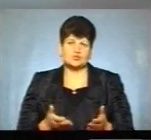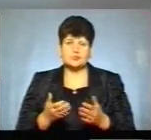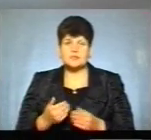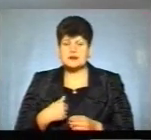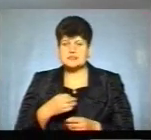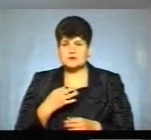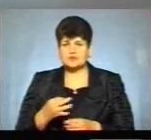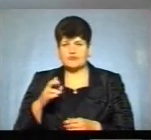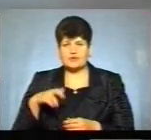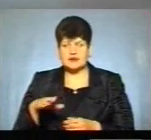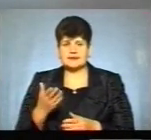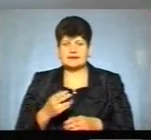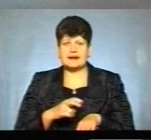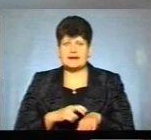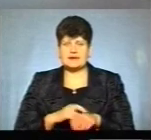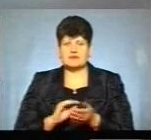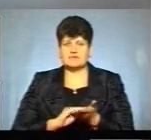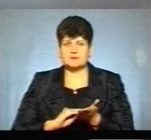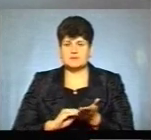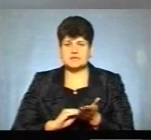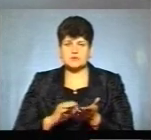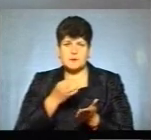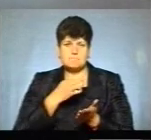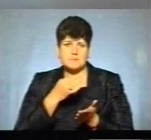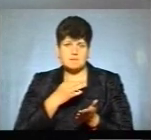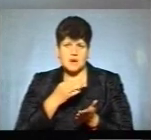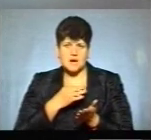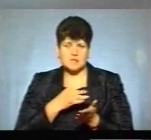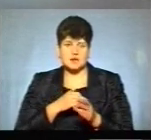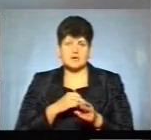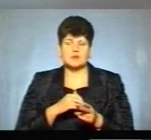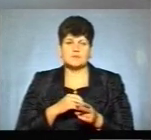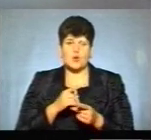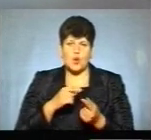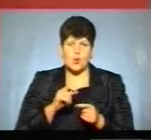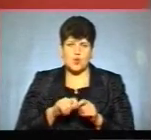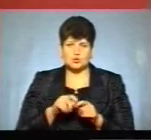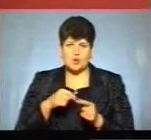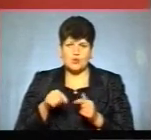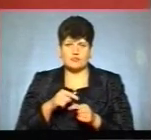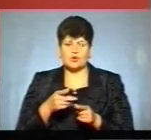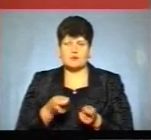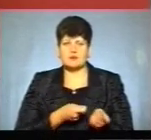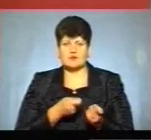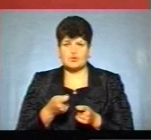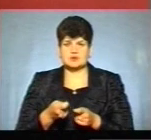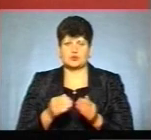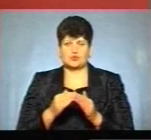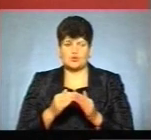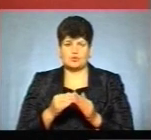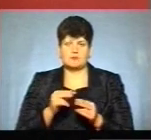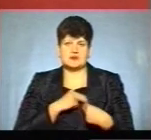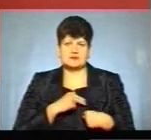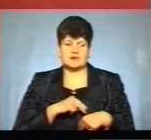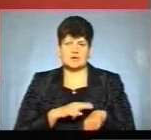що в певних країнах, де лікар виписує препарат, котрий контрольованого обігу, його привозять додому працівники поліції. Ми